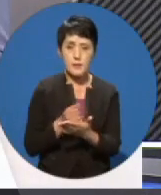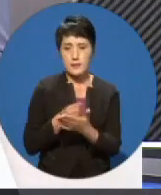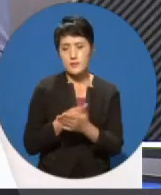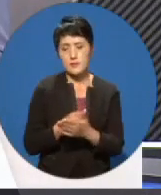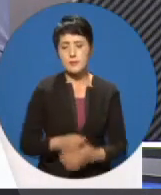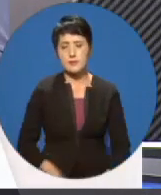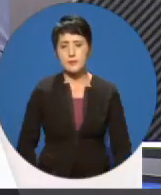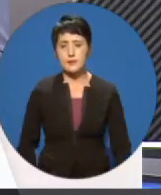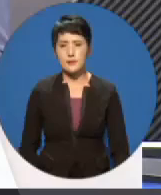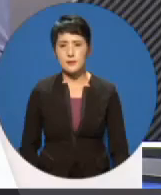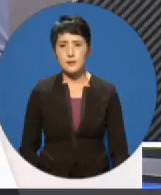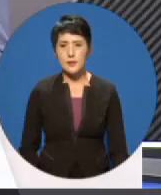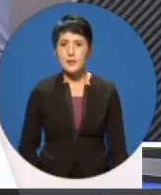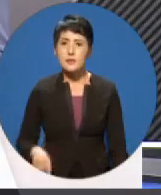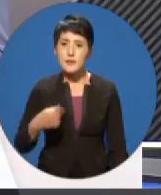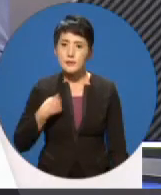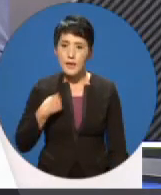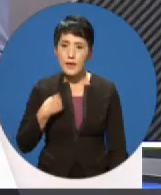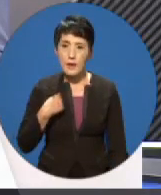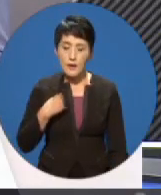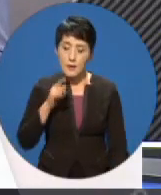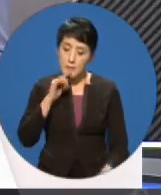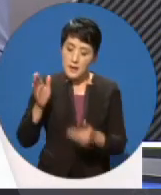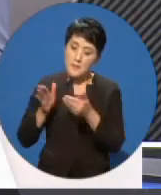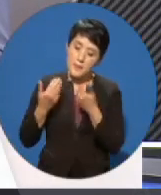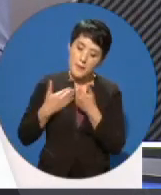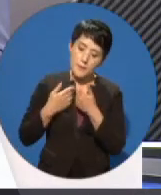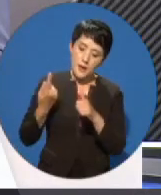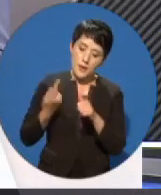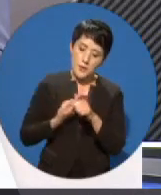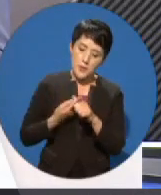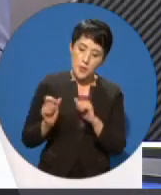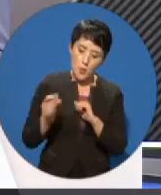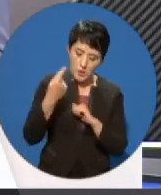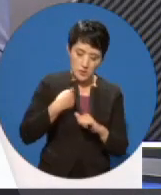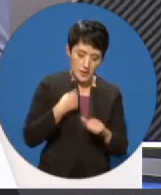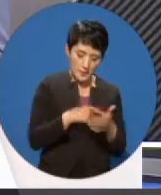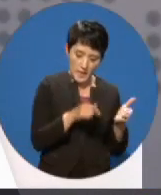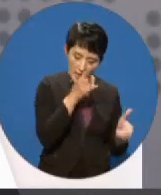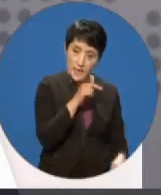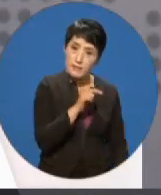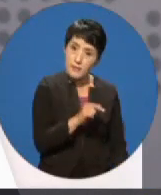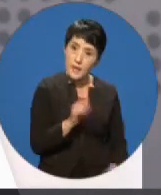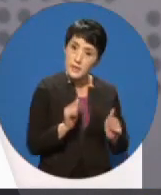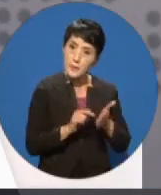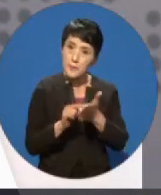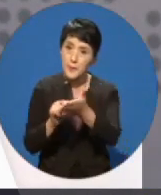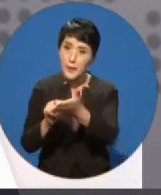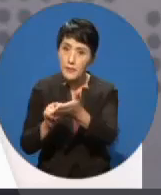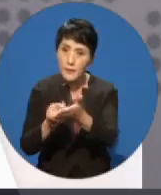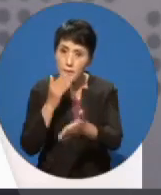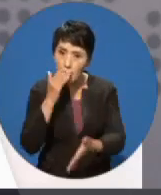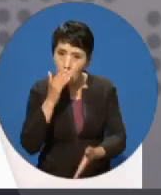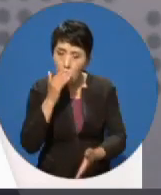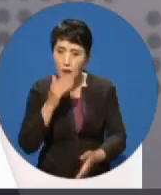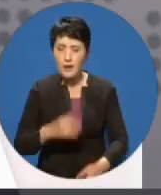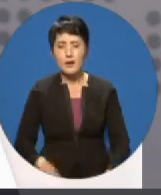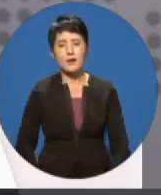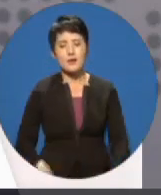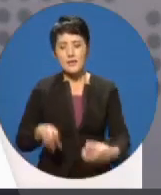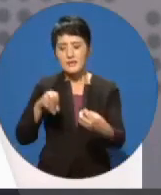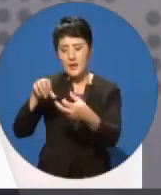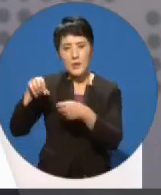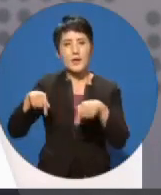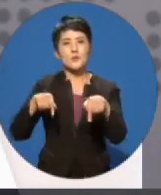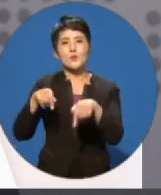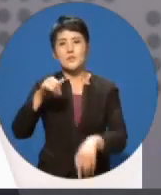저 입증하기가 쉽지가 않을 수 있다는 지적도 있습니다. 제가 보기에 그 민사 소송은 어렵지 않을 것 같은데요. 어차피 네. 이게 녹취가 다 있고 네.